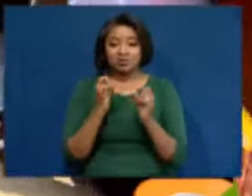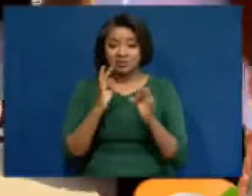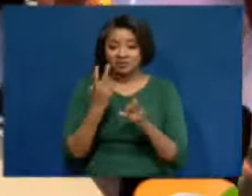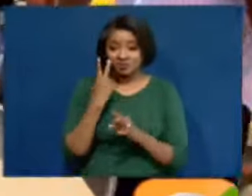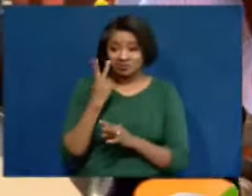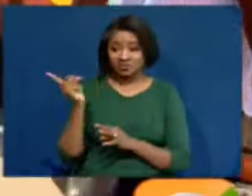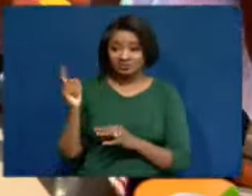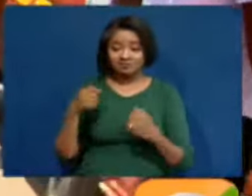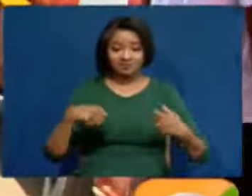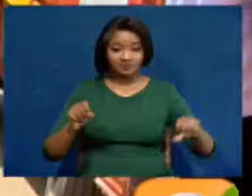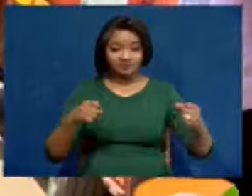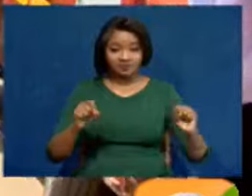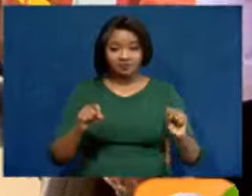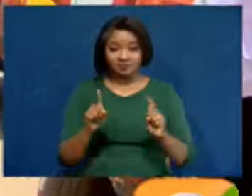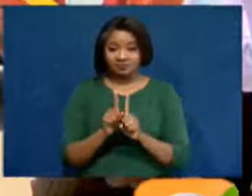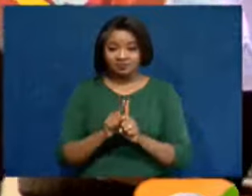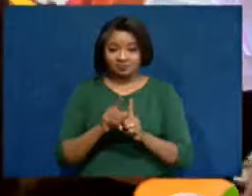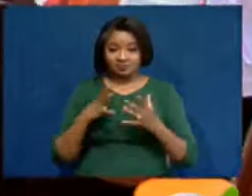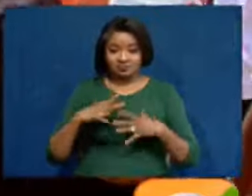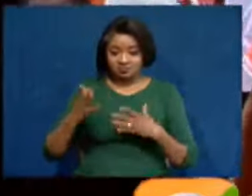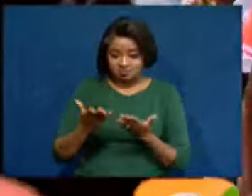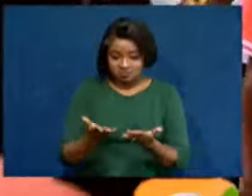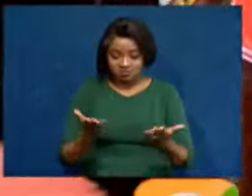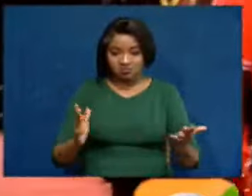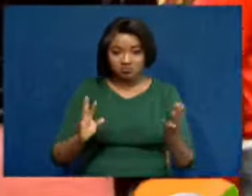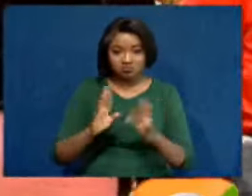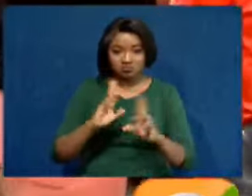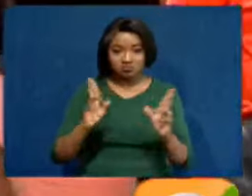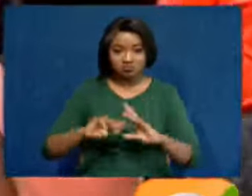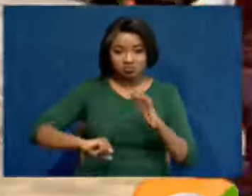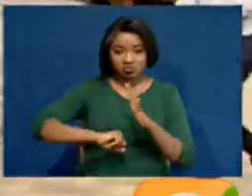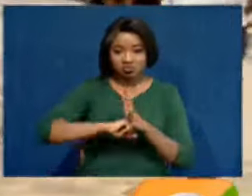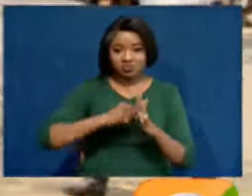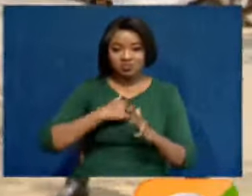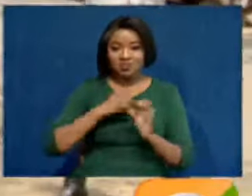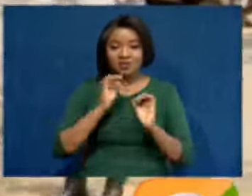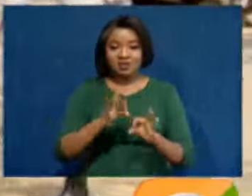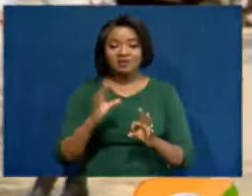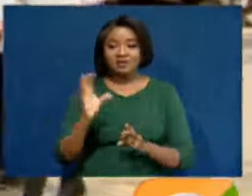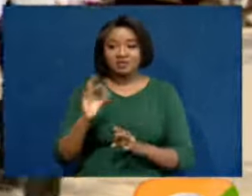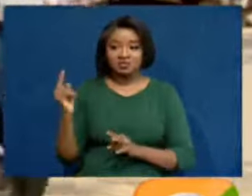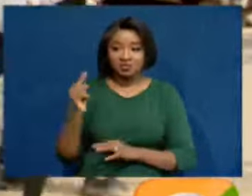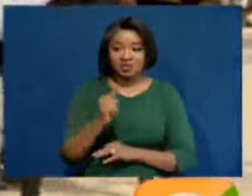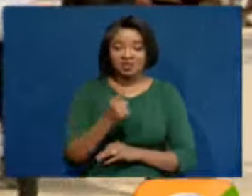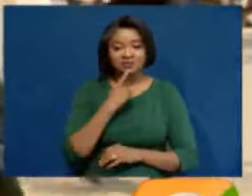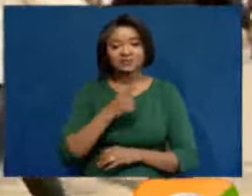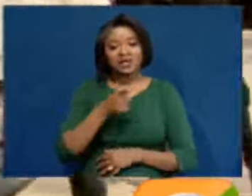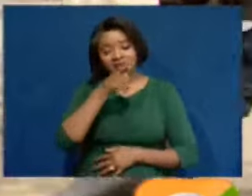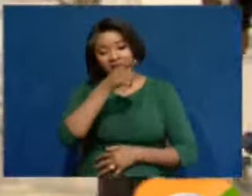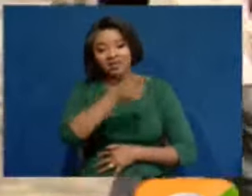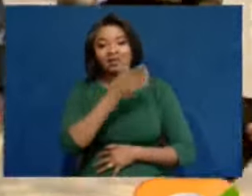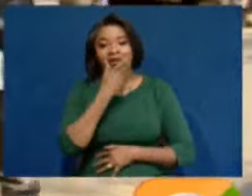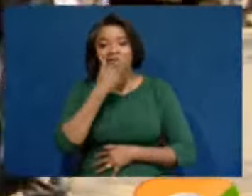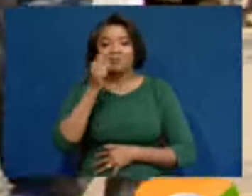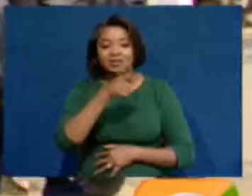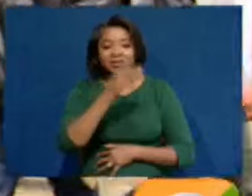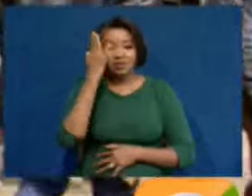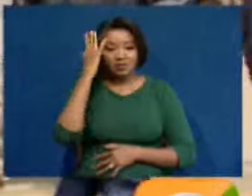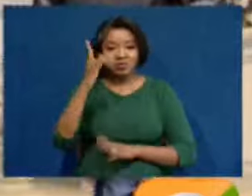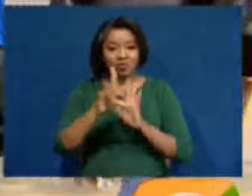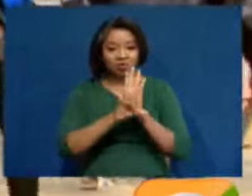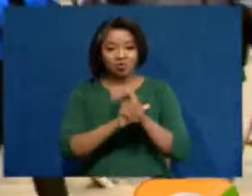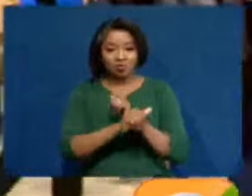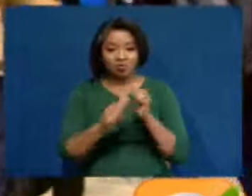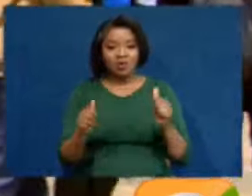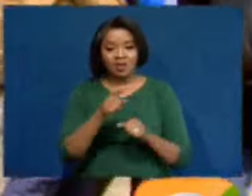kwa stage pia nao wako on my side, so customer akikuja anamwambia no, huyo ndiye hata huyo ndiye anajua sheria ya barabara,